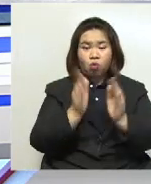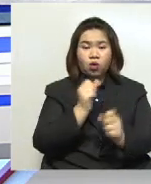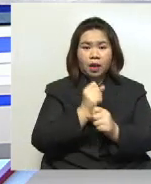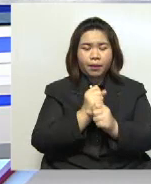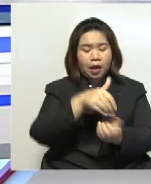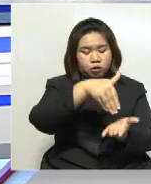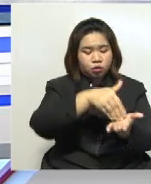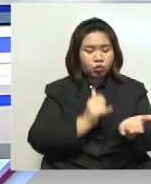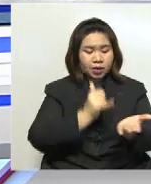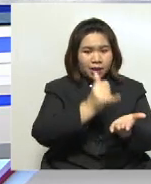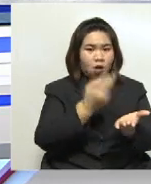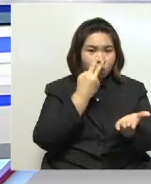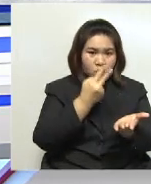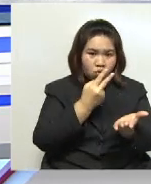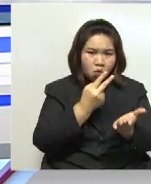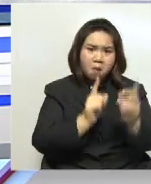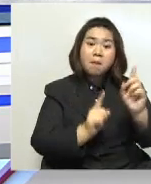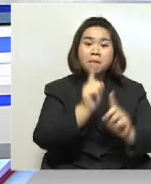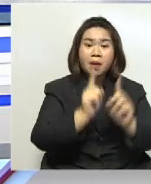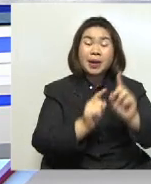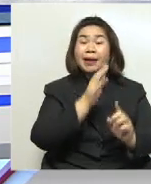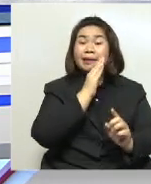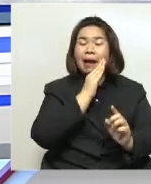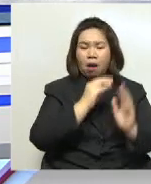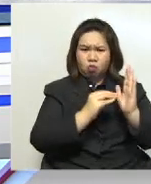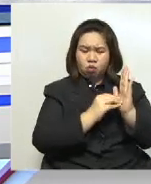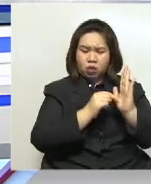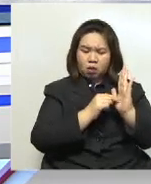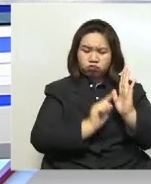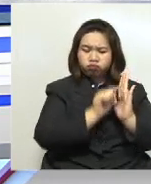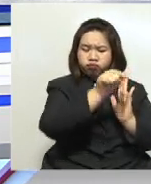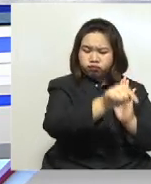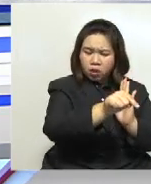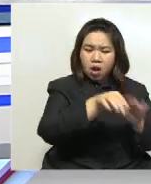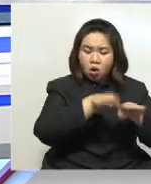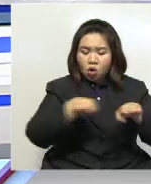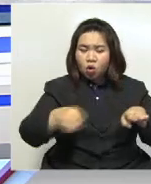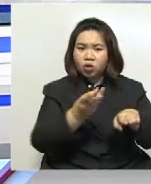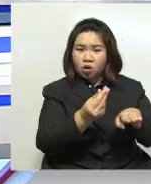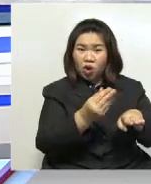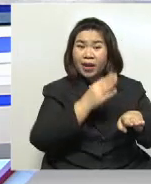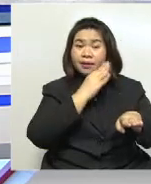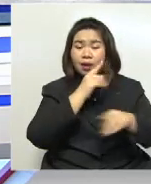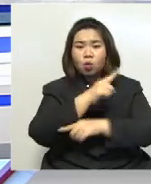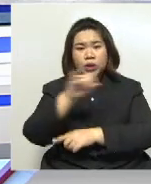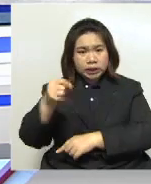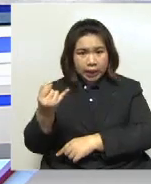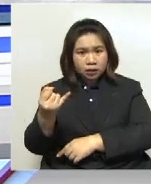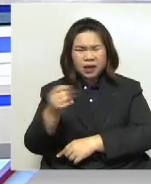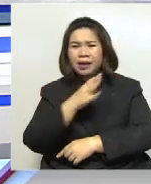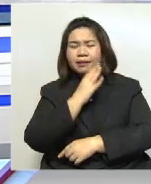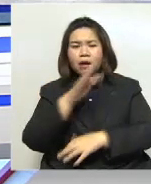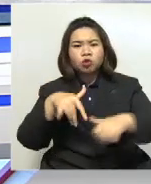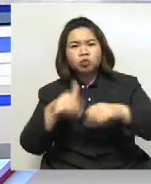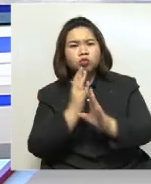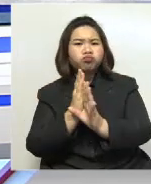งแต่เช้าเลยไปดูสถิติว่าถ้าเป็นจุดเนี้ยเส้นทางเนี้ยมันจะต้องเตรียมรถมาเท่าไหร่นะแล้วถ้าวันจันทร์ลงไปอีกถ้ามีประชาชนยืน